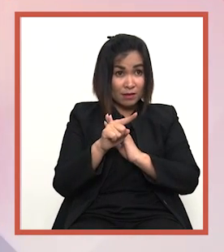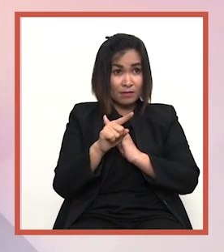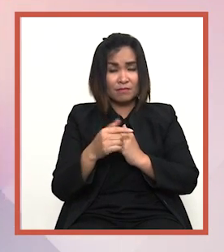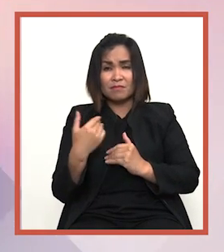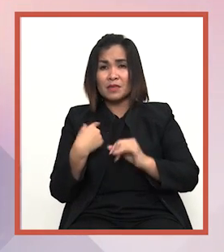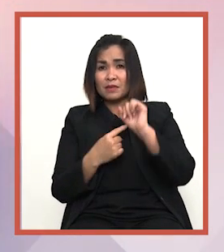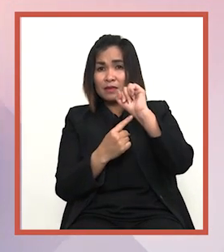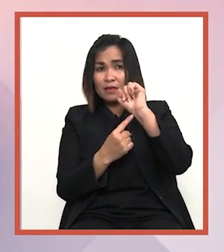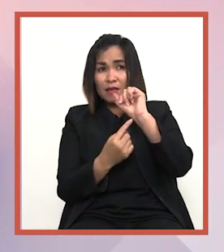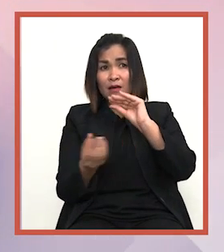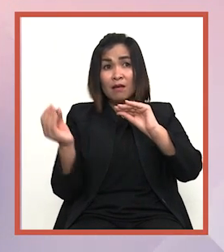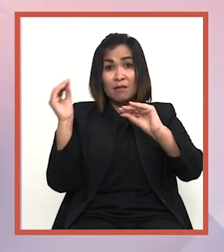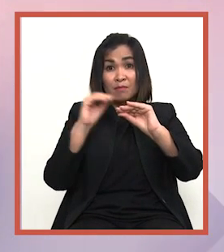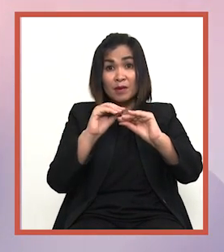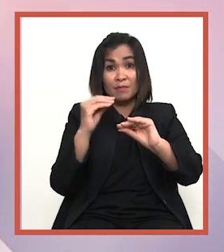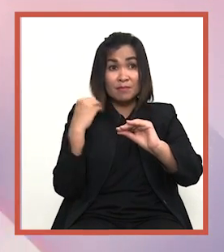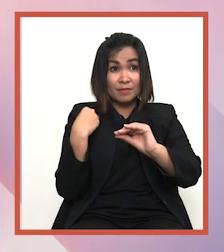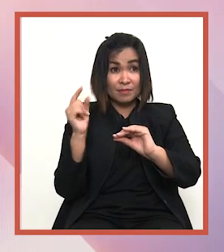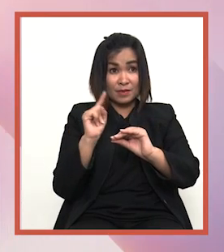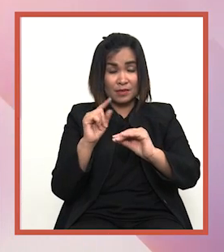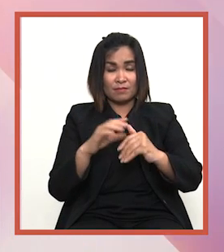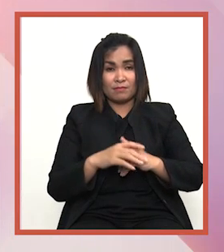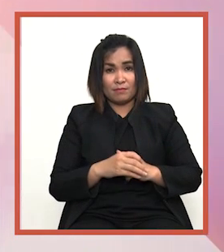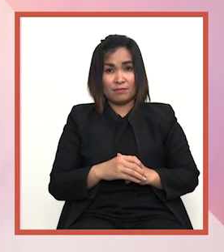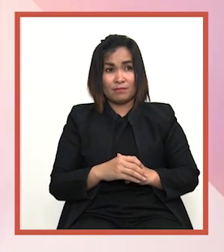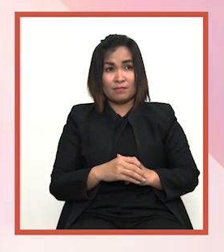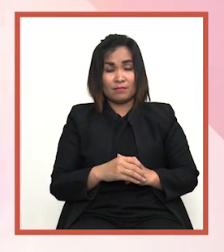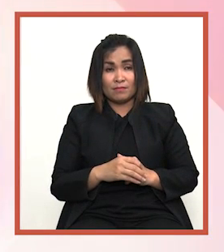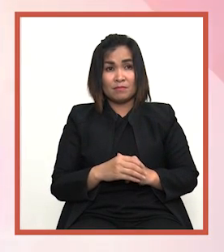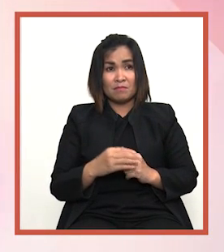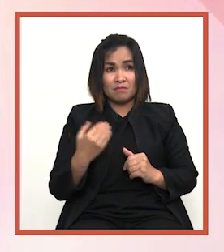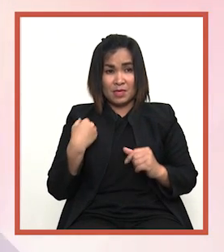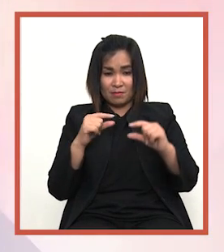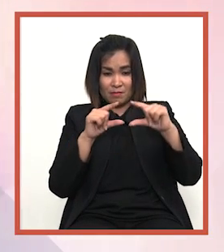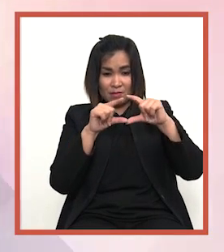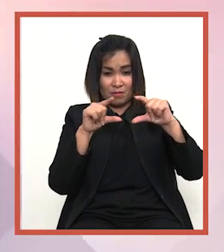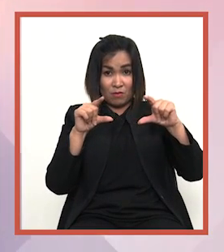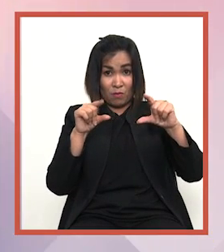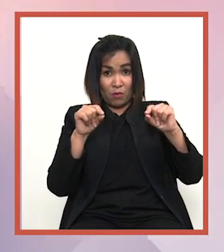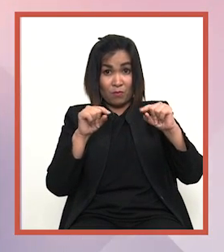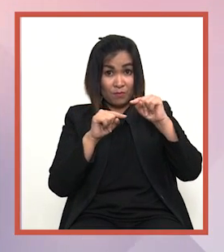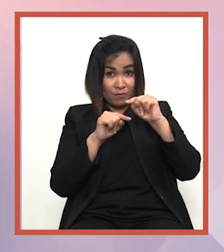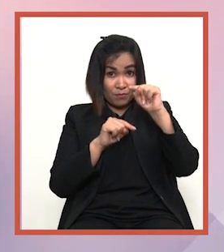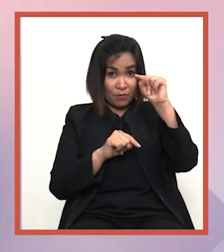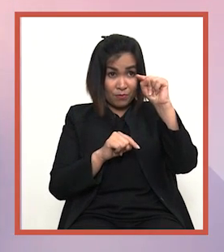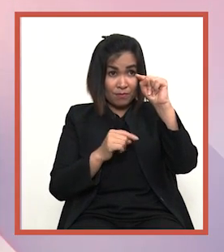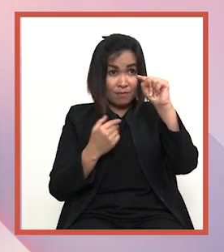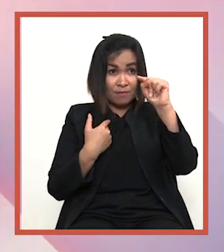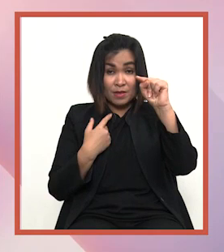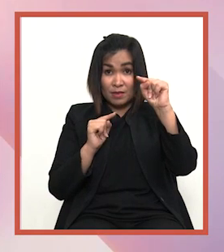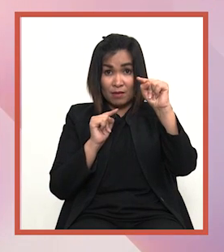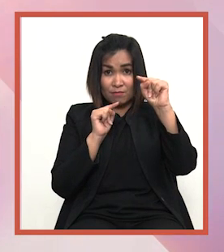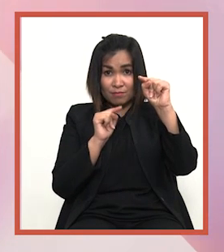สัญลักษณ์ที่เพิ่มเข้ามานะครับนะจะมีสัญลักษณ์เมื่อสักครู่นี้ครับเหมือนคล้ายๆกับคลอยรีเลย์เมื่อสักครู่นี้นะครับจะมีลัก